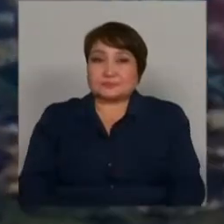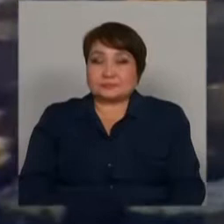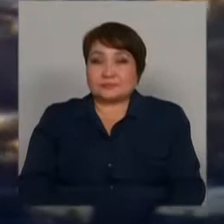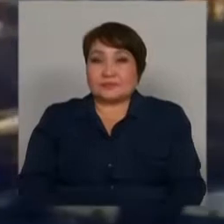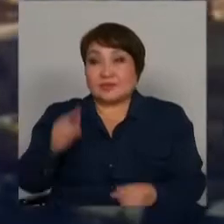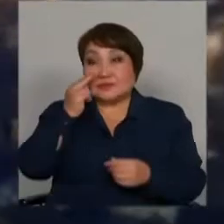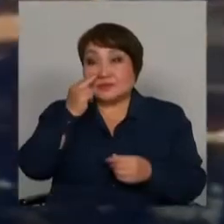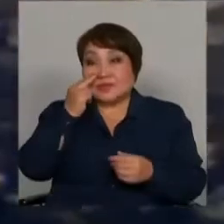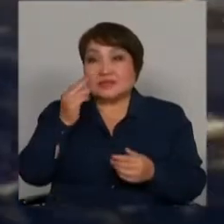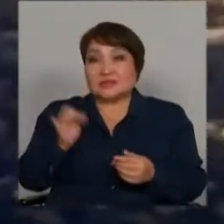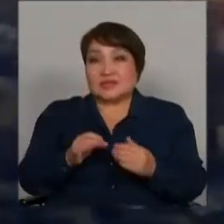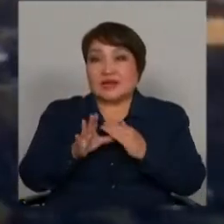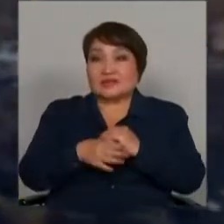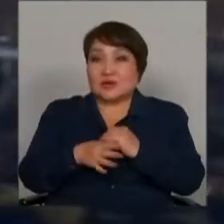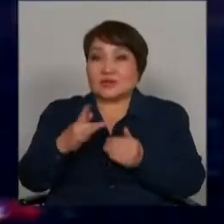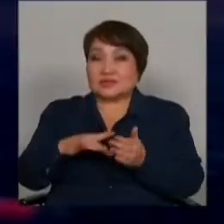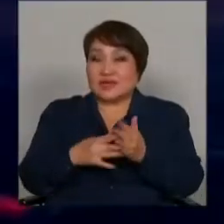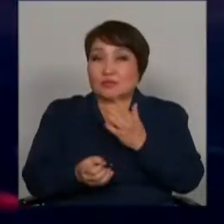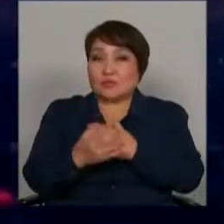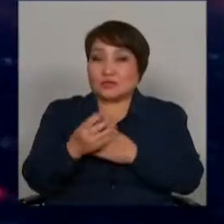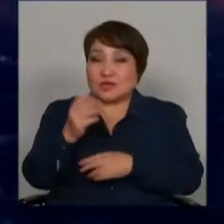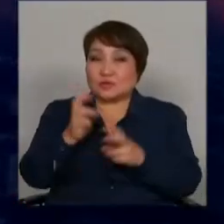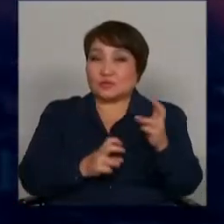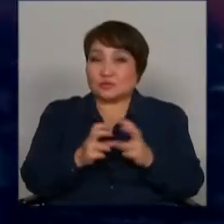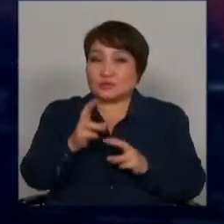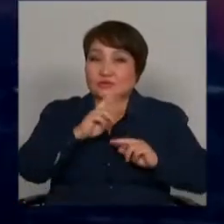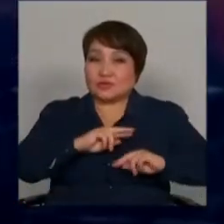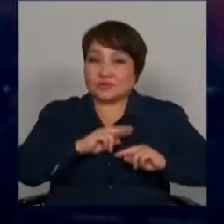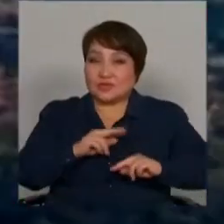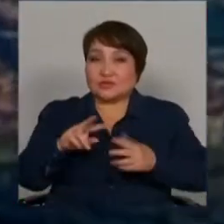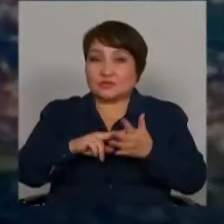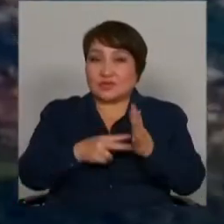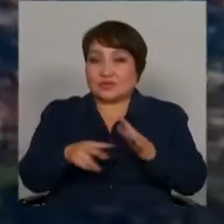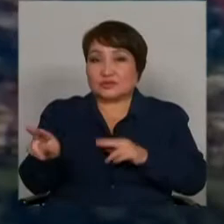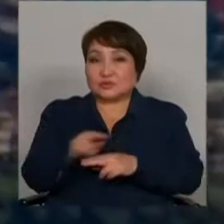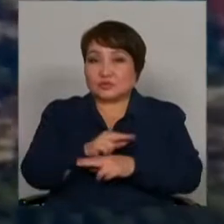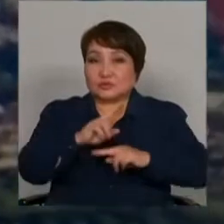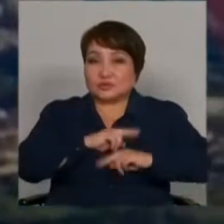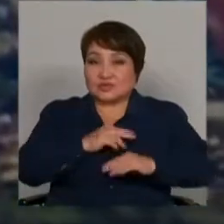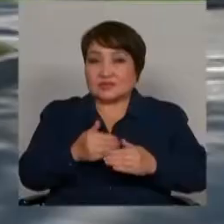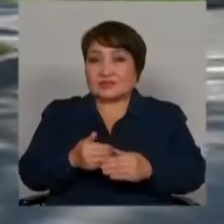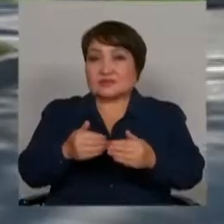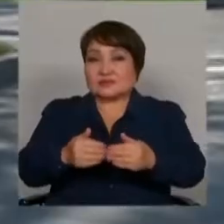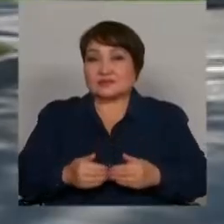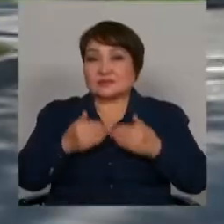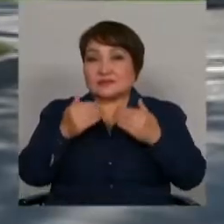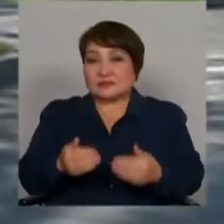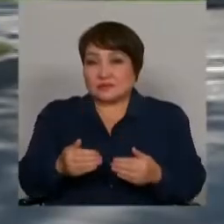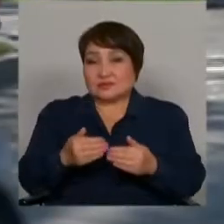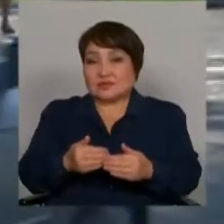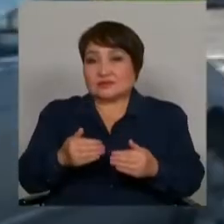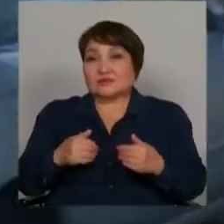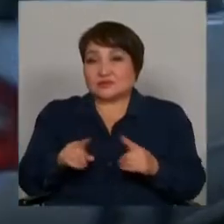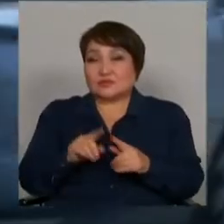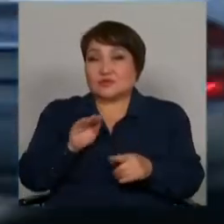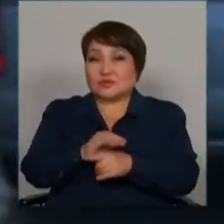Шымкент пен Атыраудағы мұнай өңдеу зауыттарында жоспарланған жөндеу жұмыстары кейінге шегерілді. Мұндай шешім ішкі нарықты қосымша 150